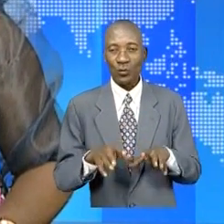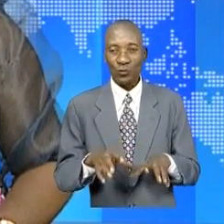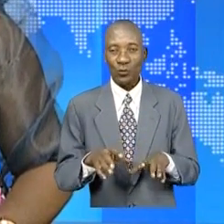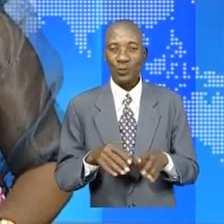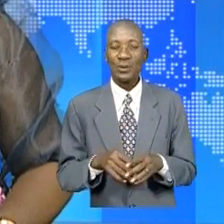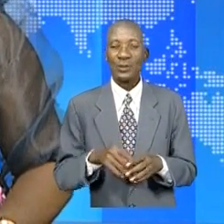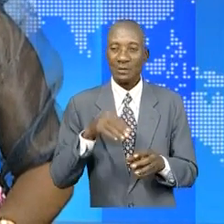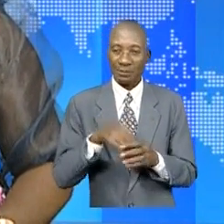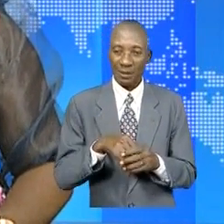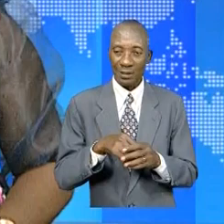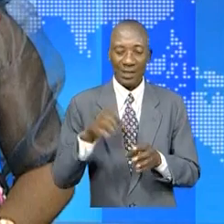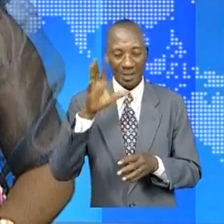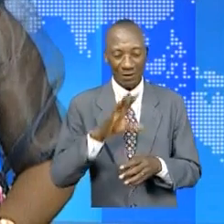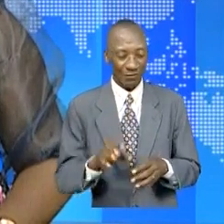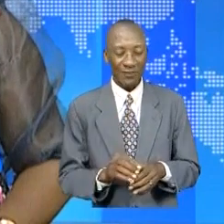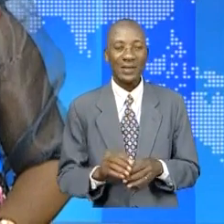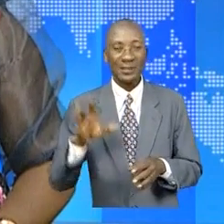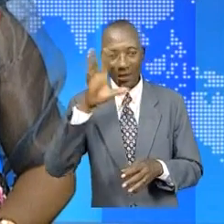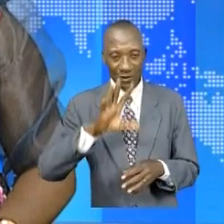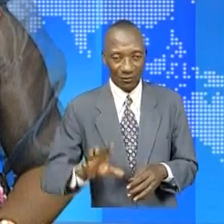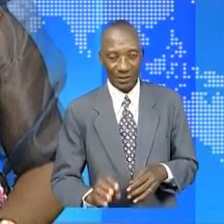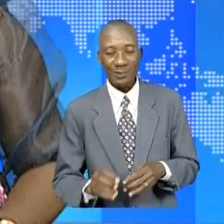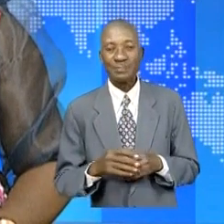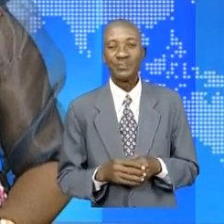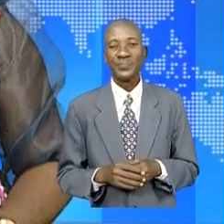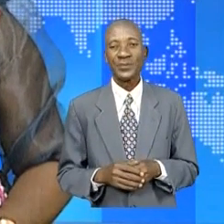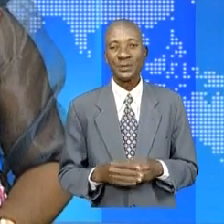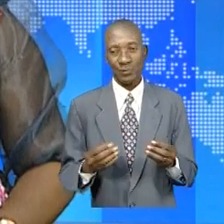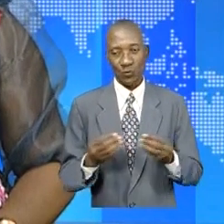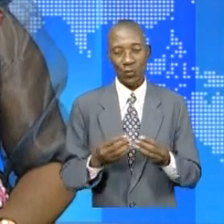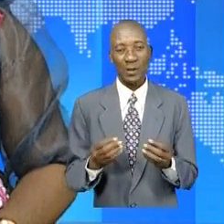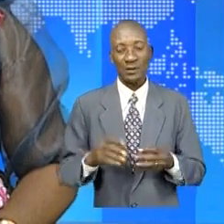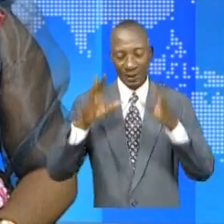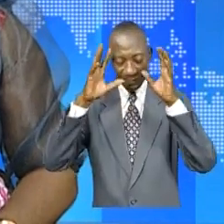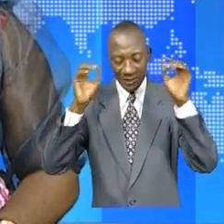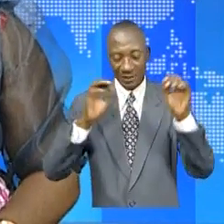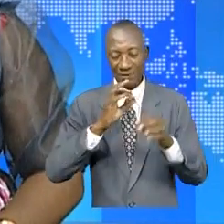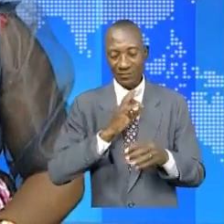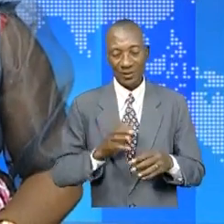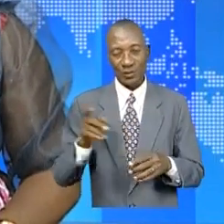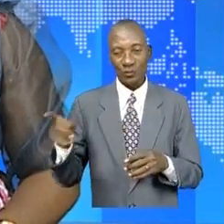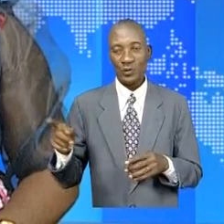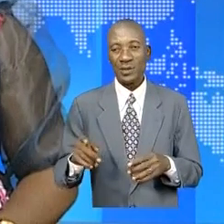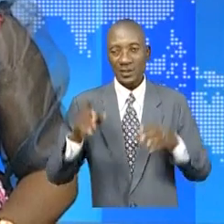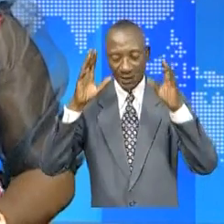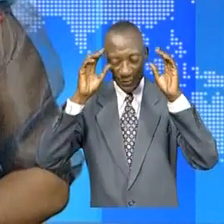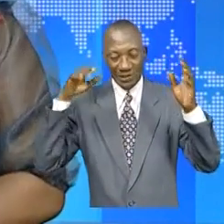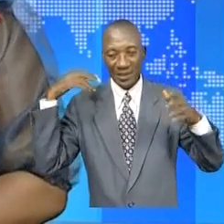avaient assuré de leur ferme soutien à ce vote pour leur attachement à la République démocratique du